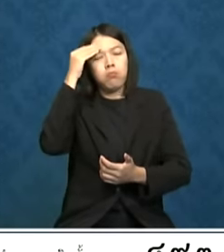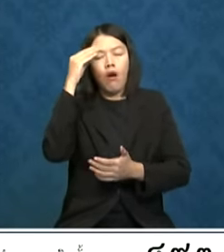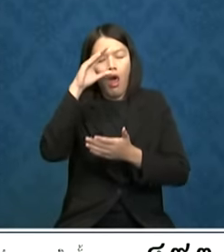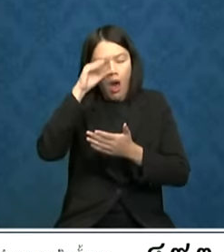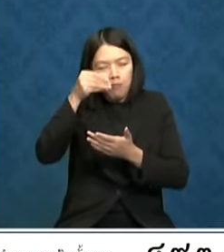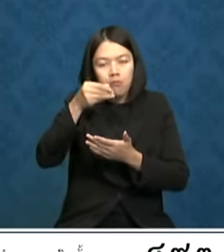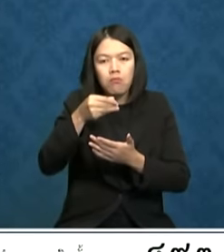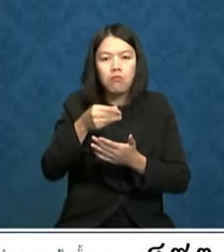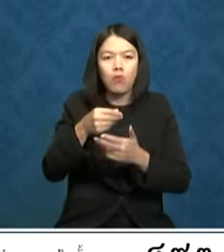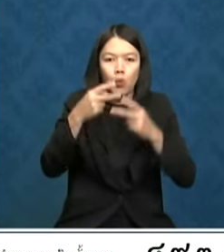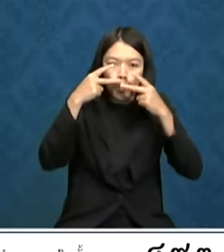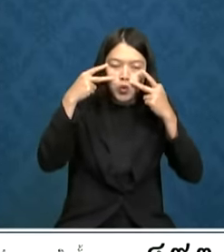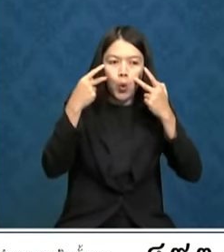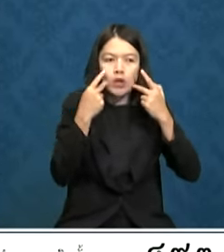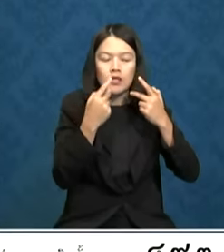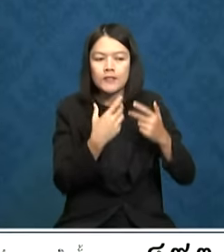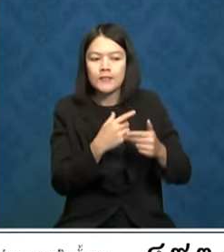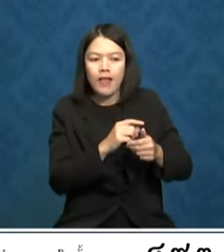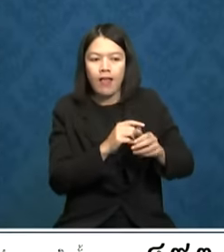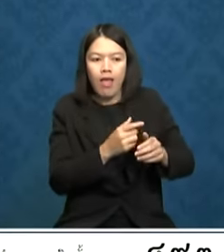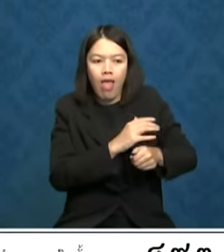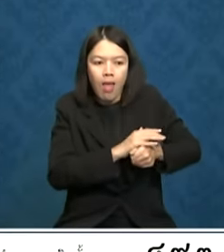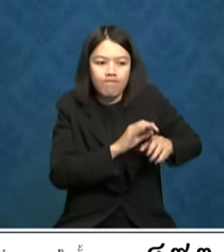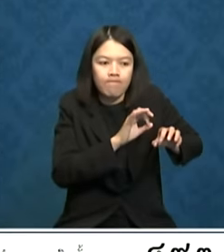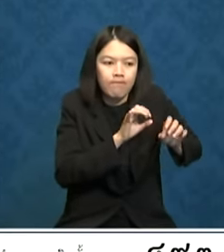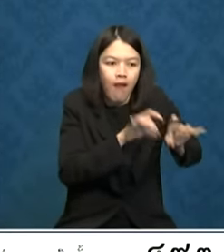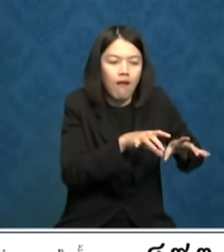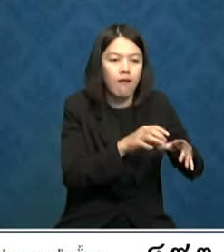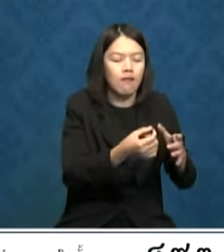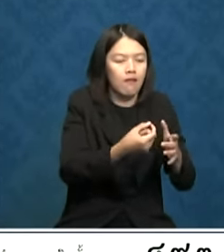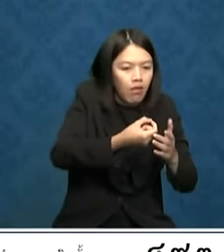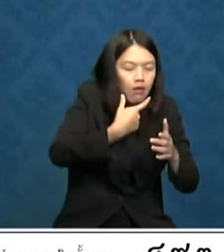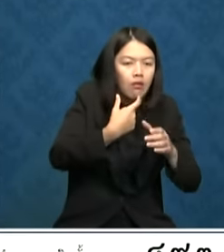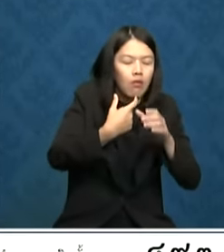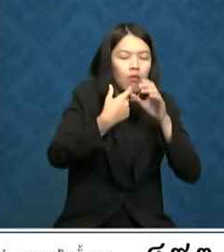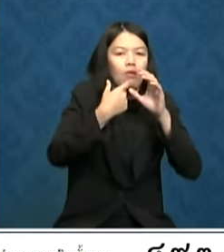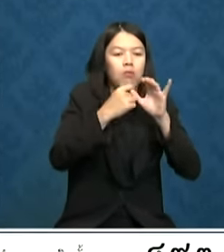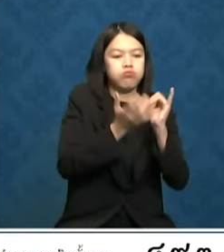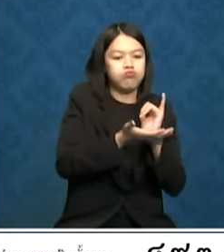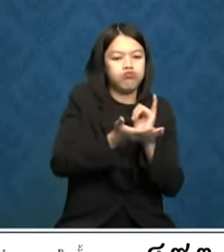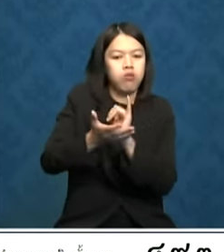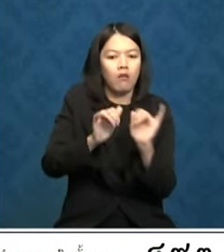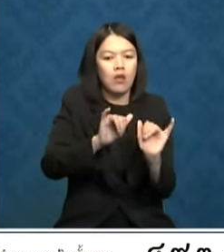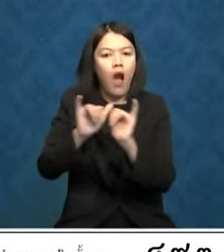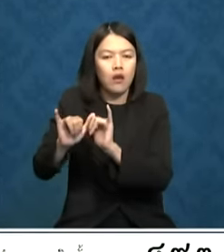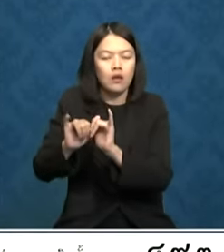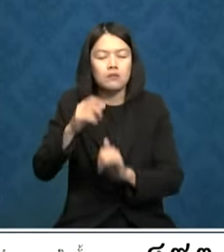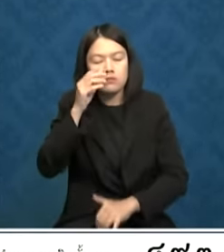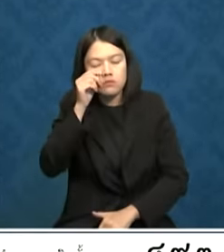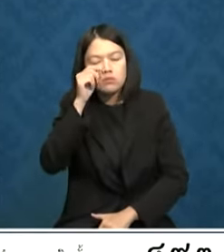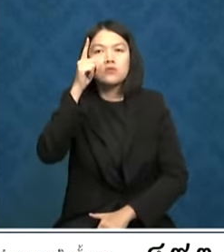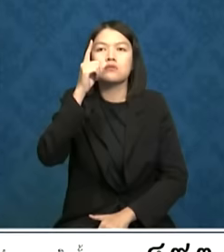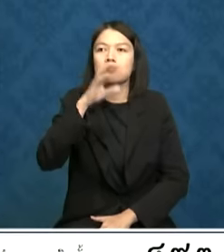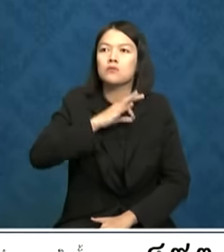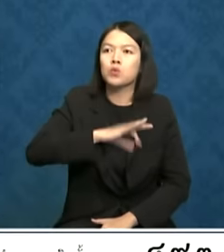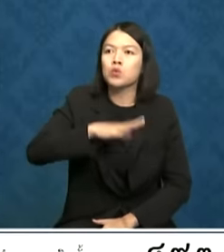มิจฉาชีพหรือผู้ไม่ประสงค์ดีเอาไปวางยาคนอื่นได้โดยง่ายและเคลื่อนย้ายเปลี่ยนสถานที่คนได้ก่อนจะตื่นโดยเหยื่อไม่สามารถ